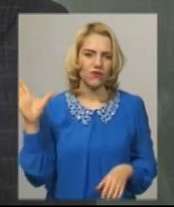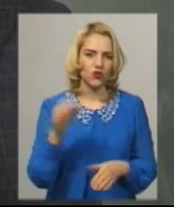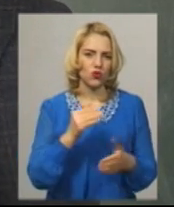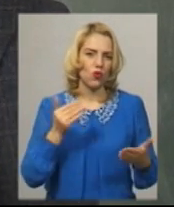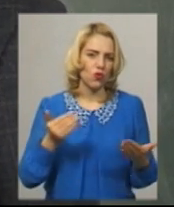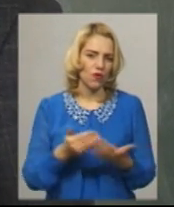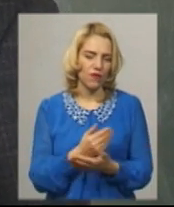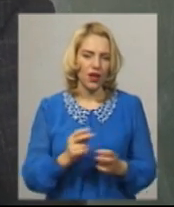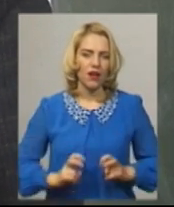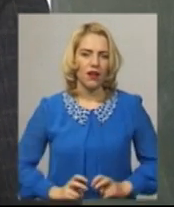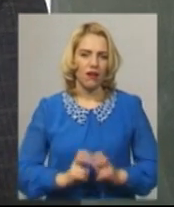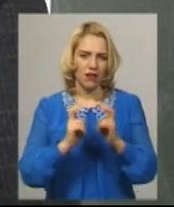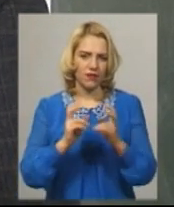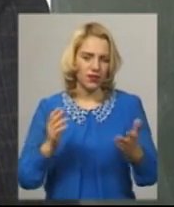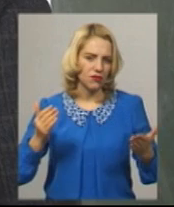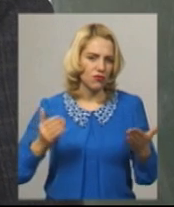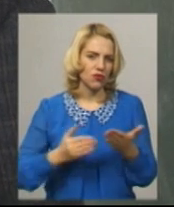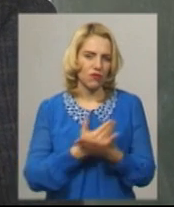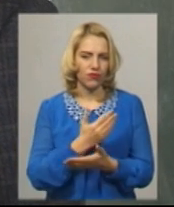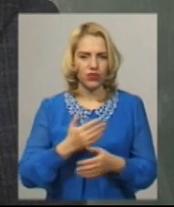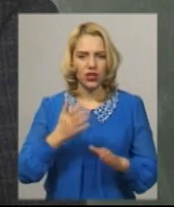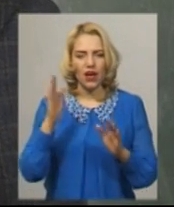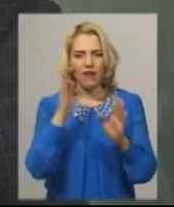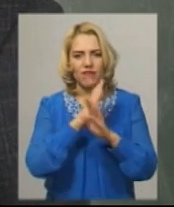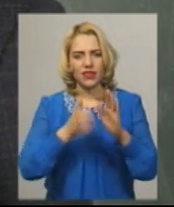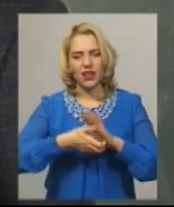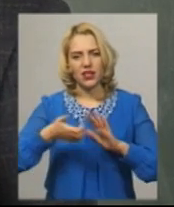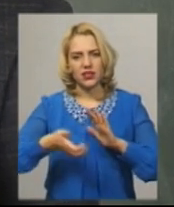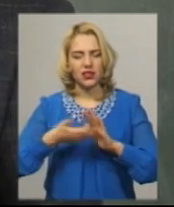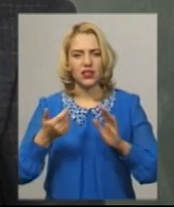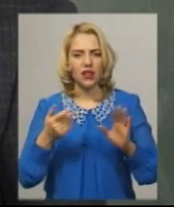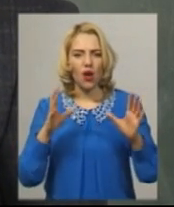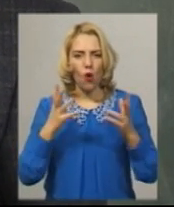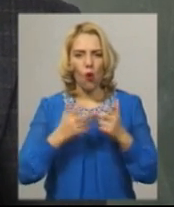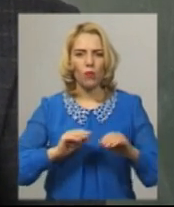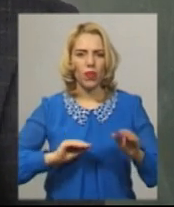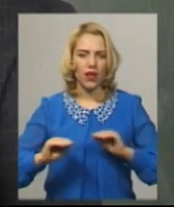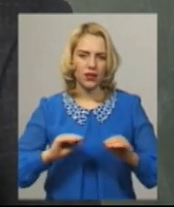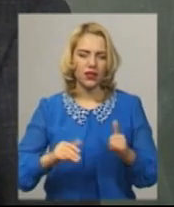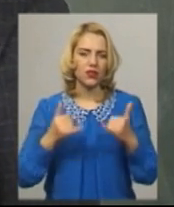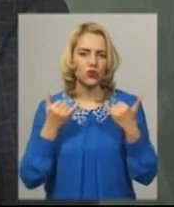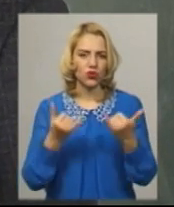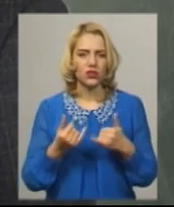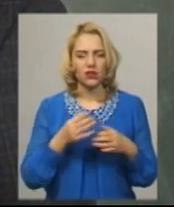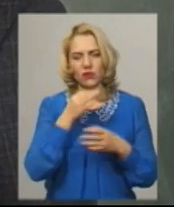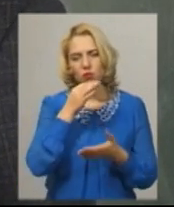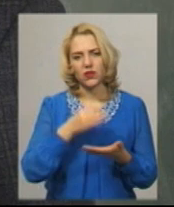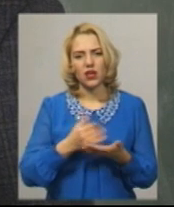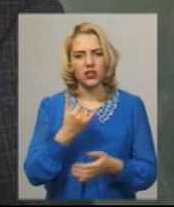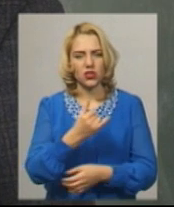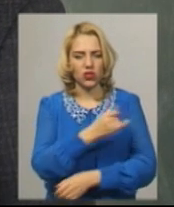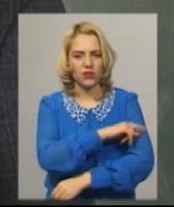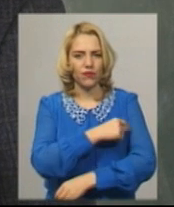абсолютно нове. Ліфтові групи замінені на нові, вентиляційне обладнання сучасне, яке підповідає